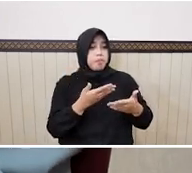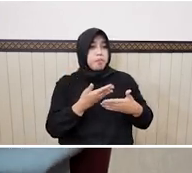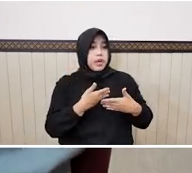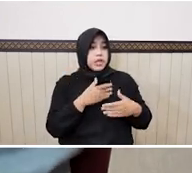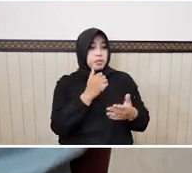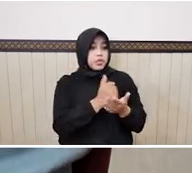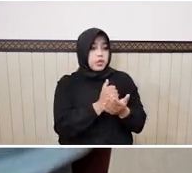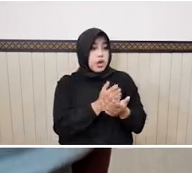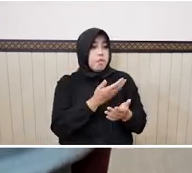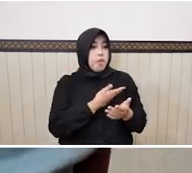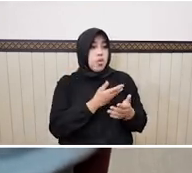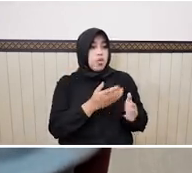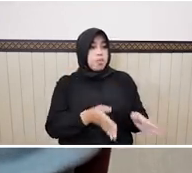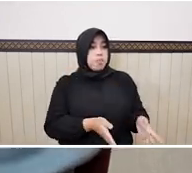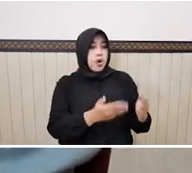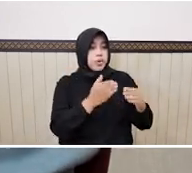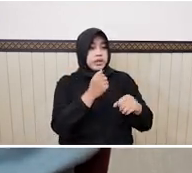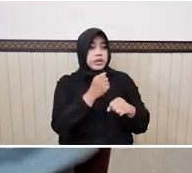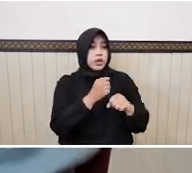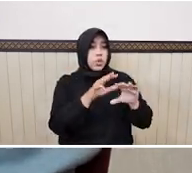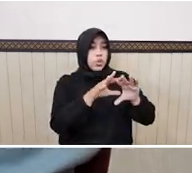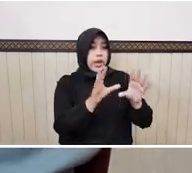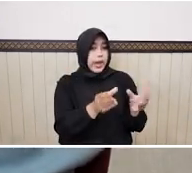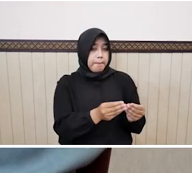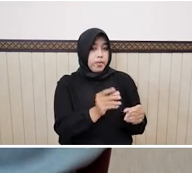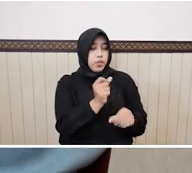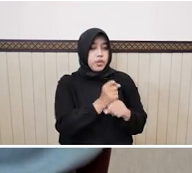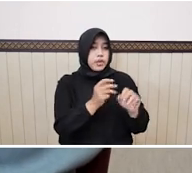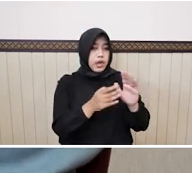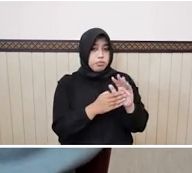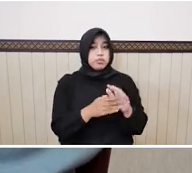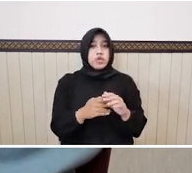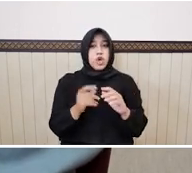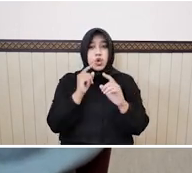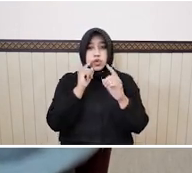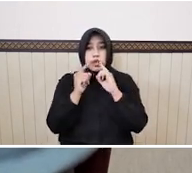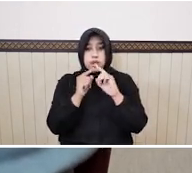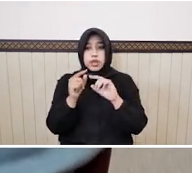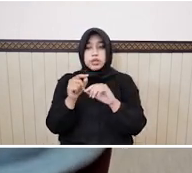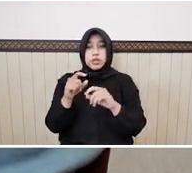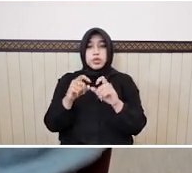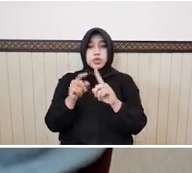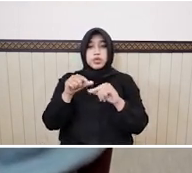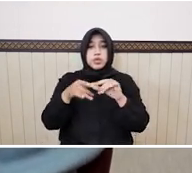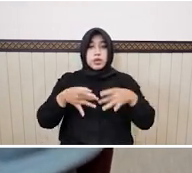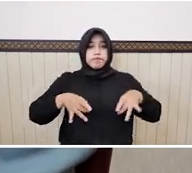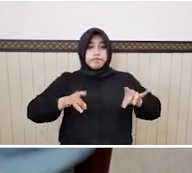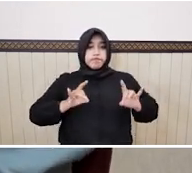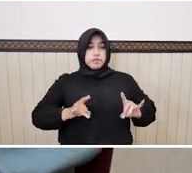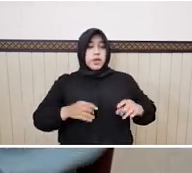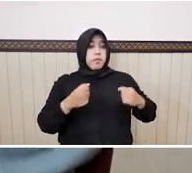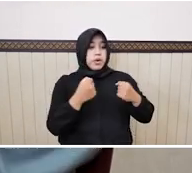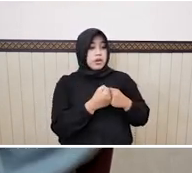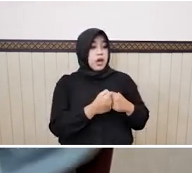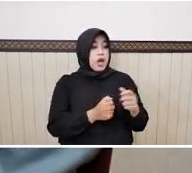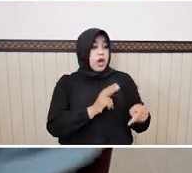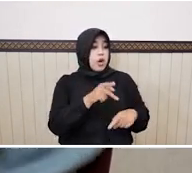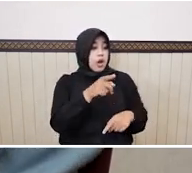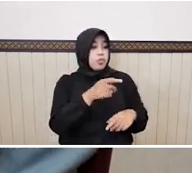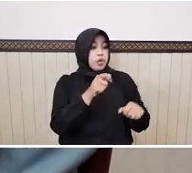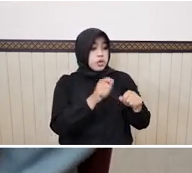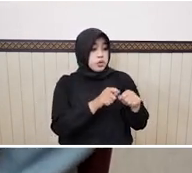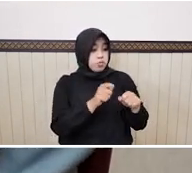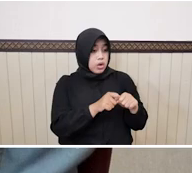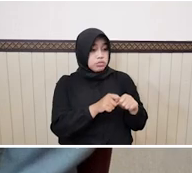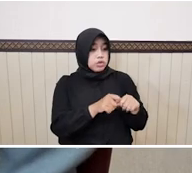ingin membangun di Gajah Mada tapi kemudian ketika kita lapor Sultan Gubernur beliau menentang kami Kalau Anda bikin di rumah Anda ya